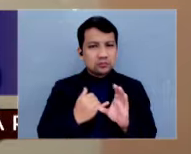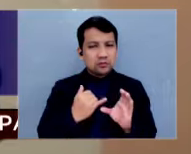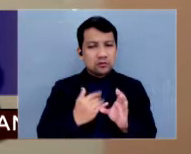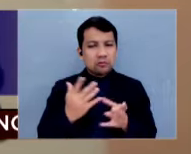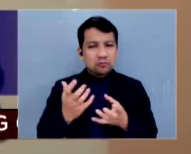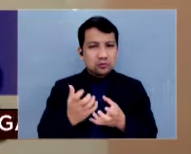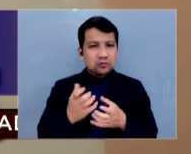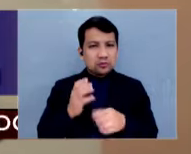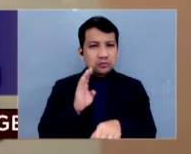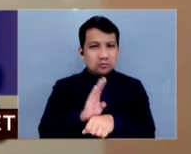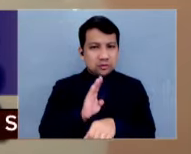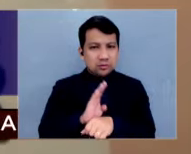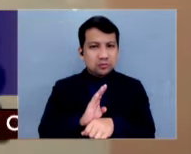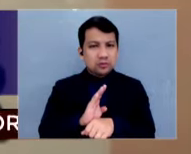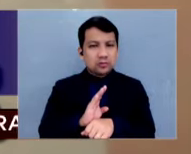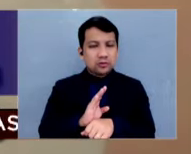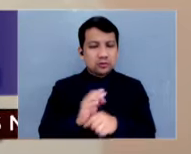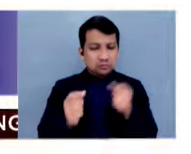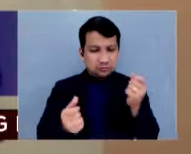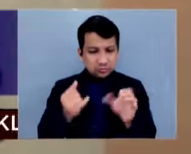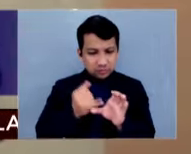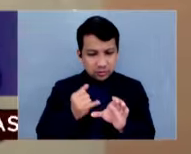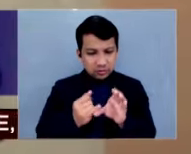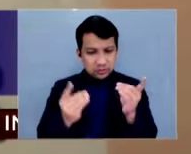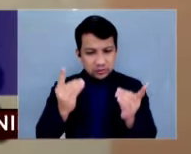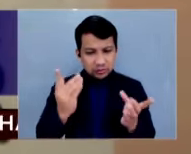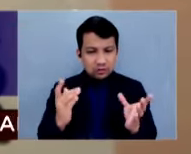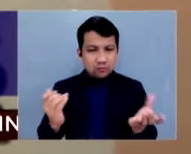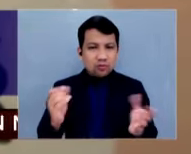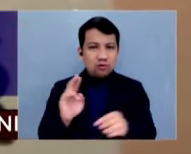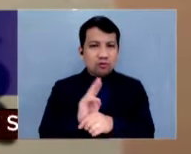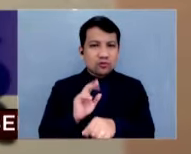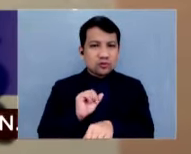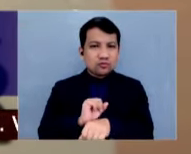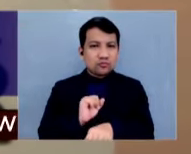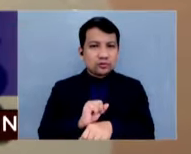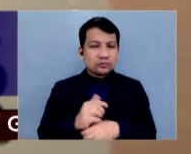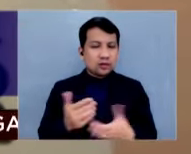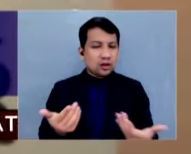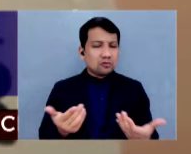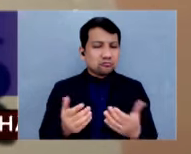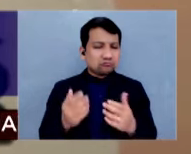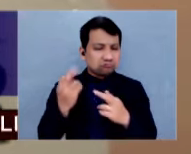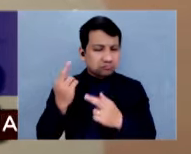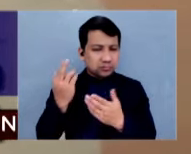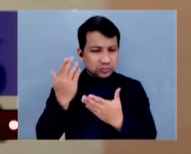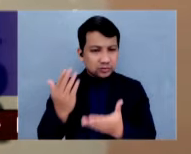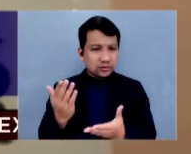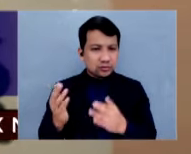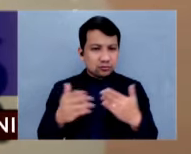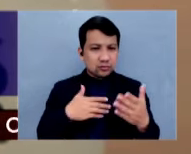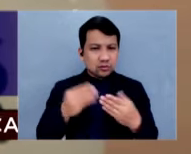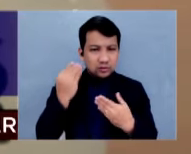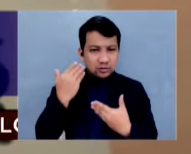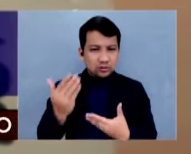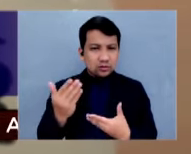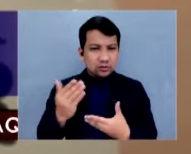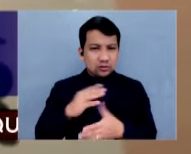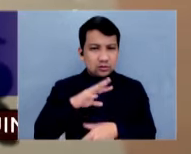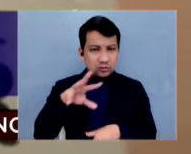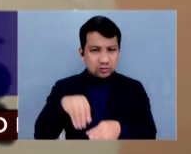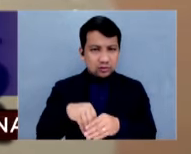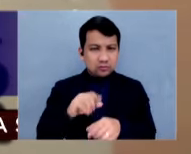and butter po nila yung pamamasada po ng jeep. Sana po ingatan po nila yung kung ano man po yung nagbumubuhay po sa kanila